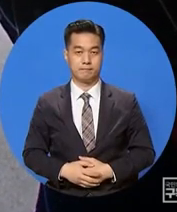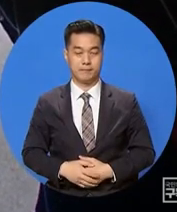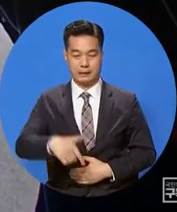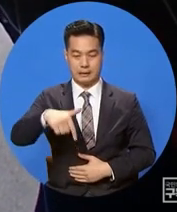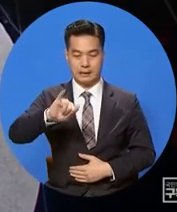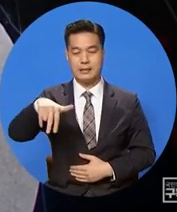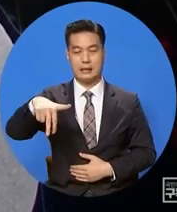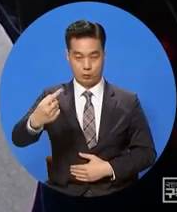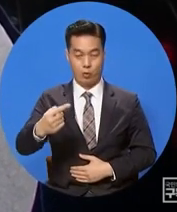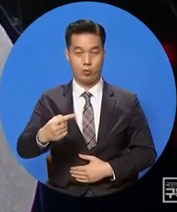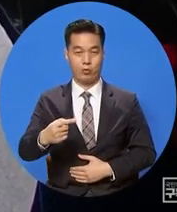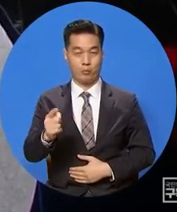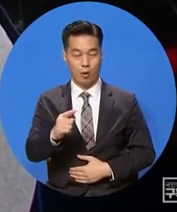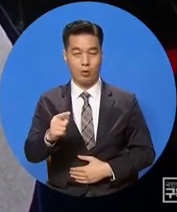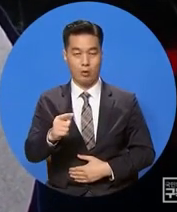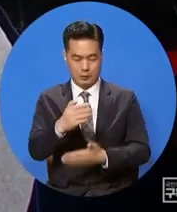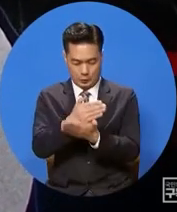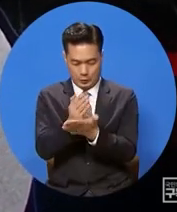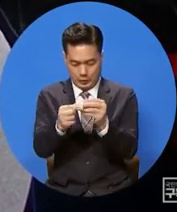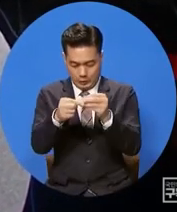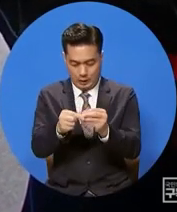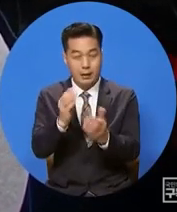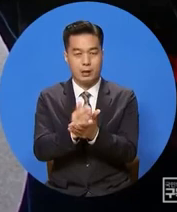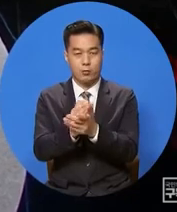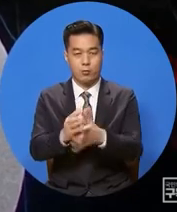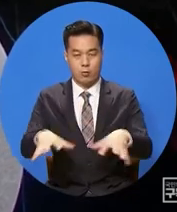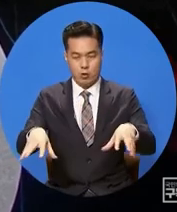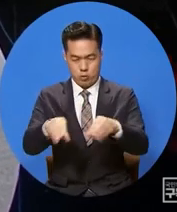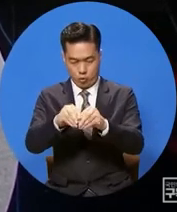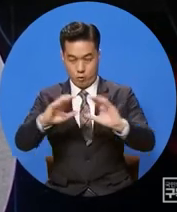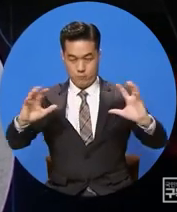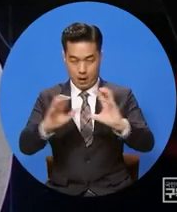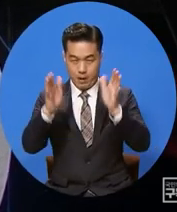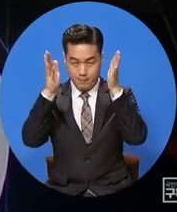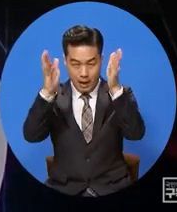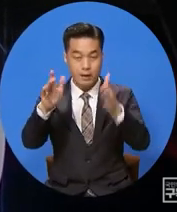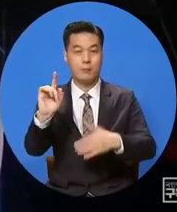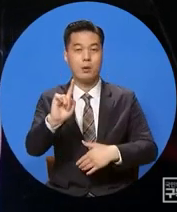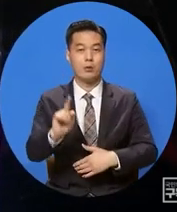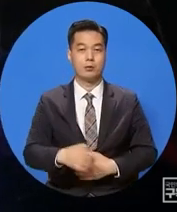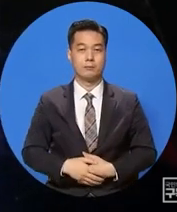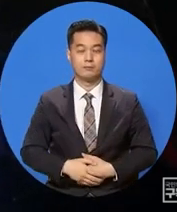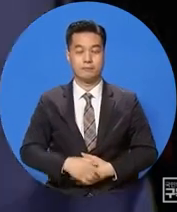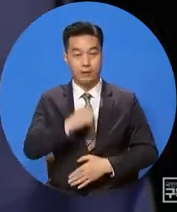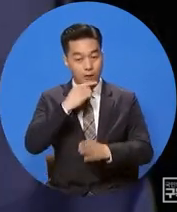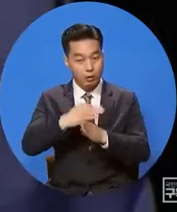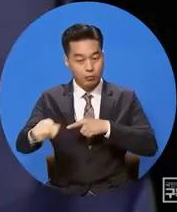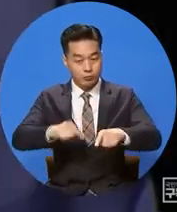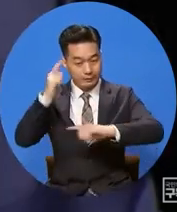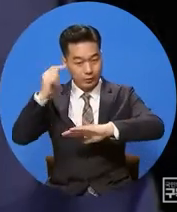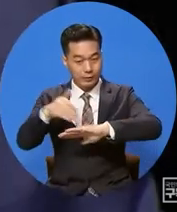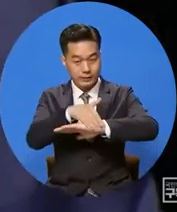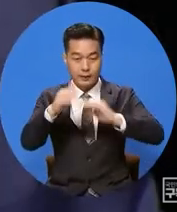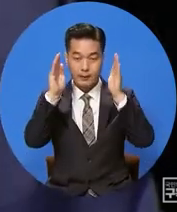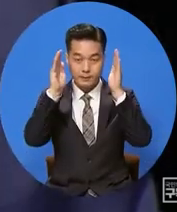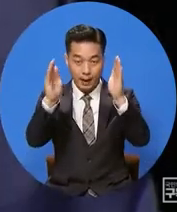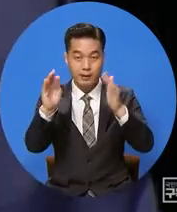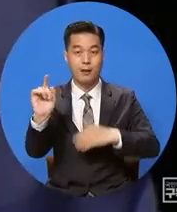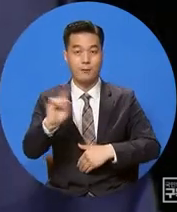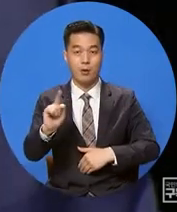기조. 저는 뭐 강론을 묻는 것보다 총론. 네. 대북 정책의 기조는 뭡니까? 대북 정책의 기조는